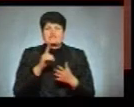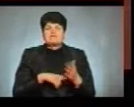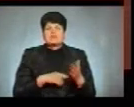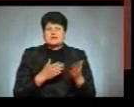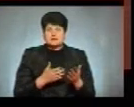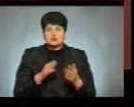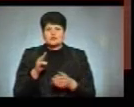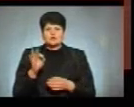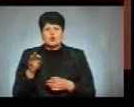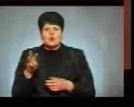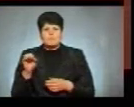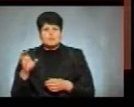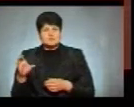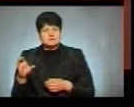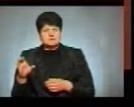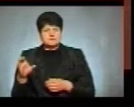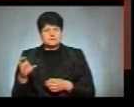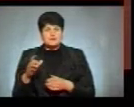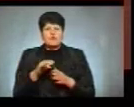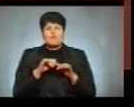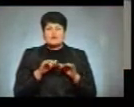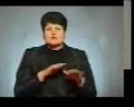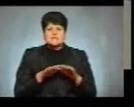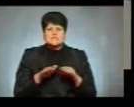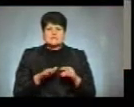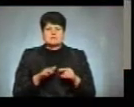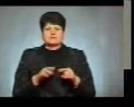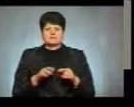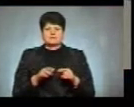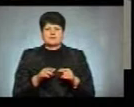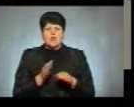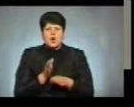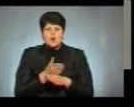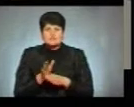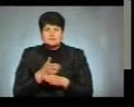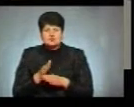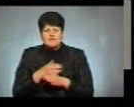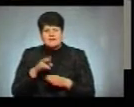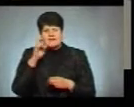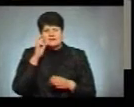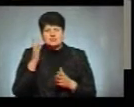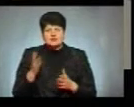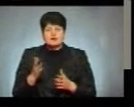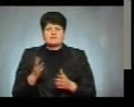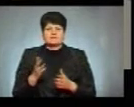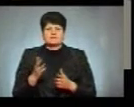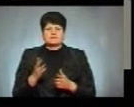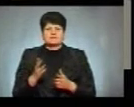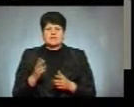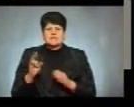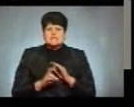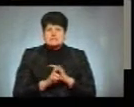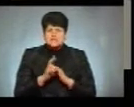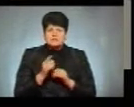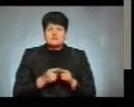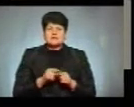і Томос. В процесах секуляризації, розмежування держави, церкви і церкви,